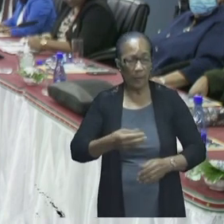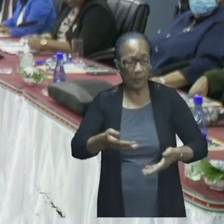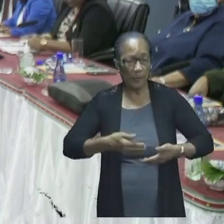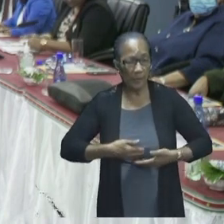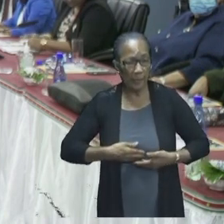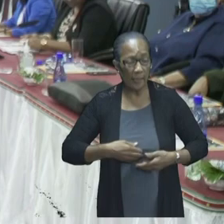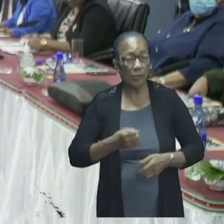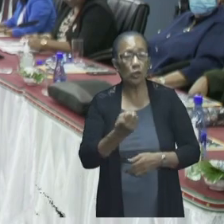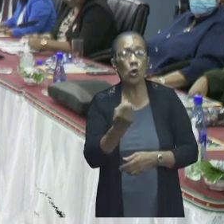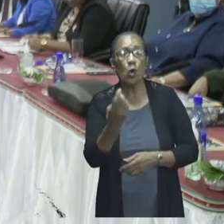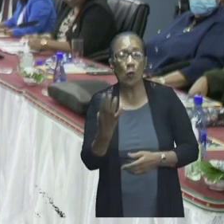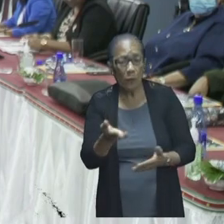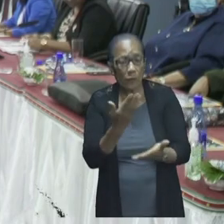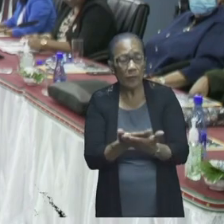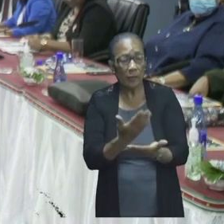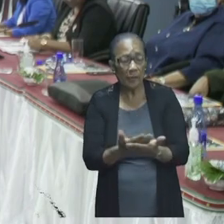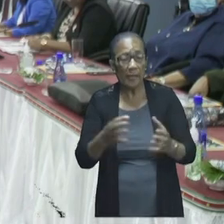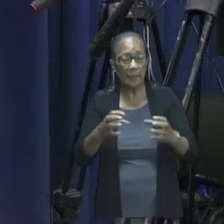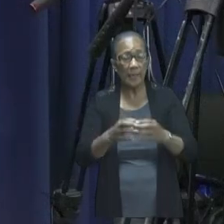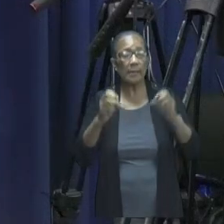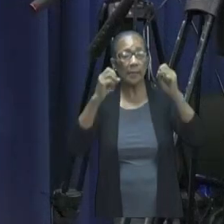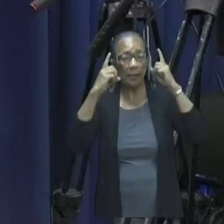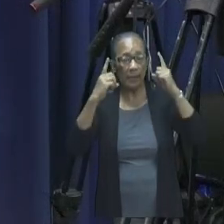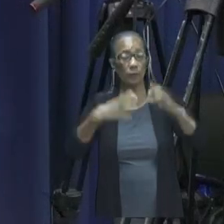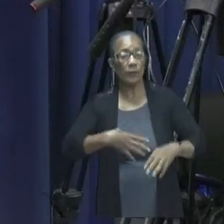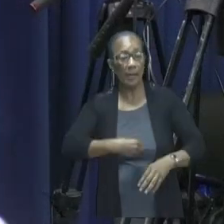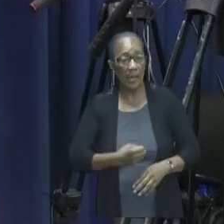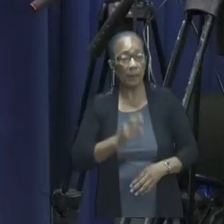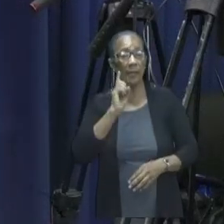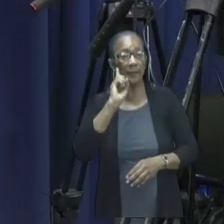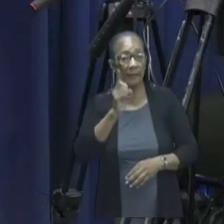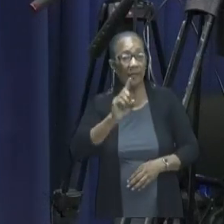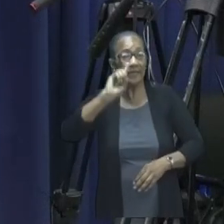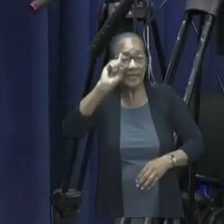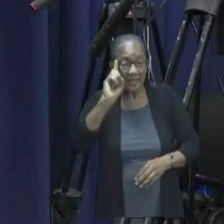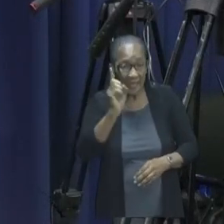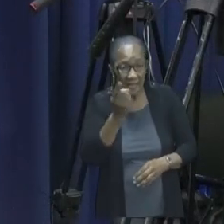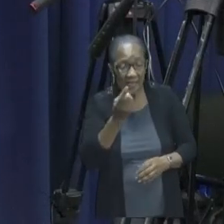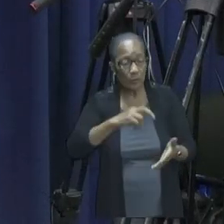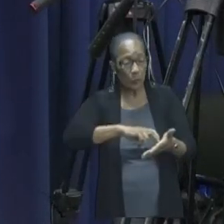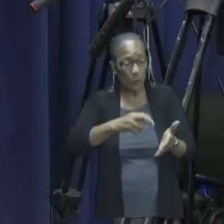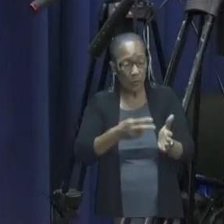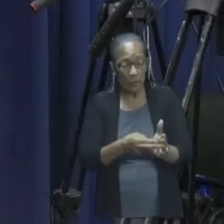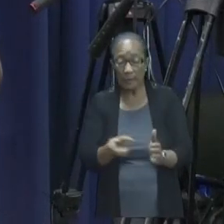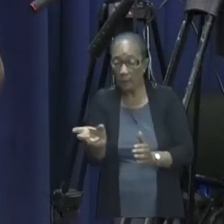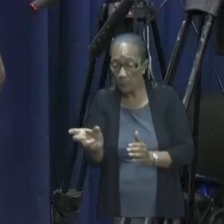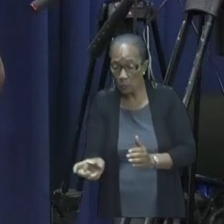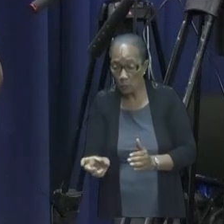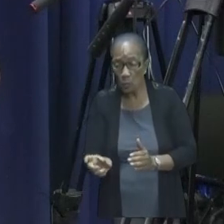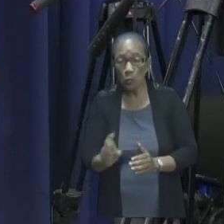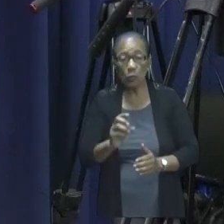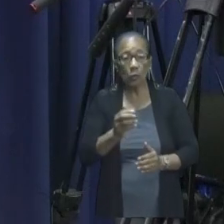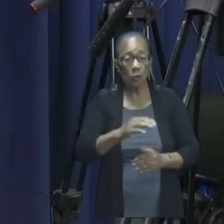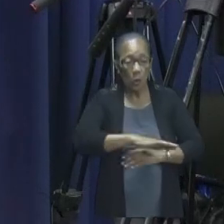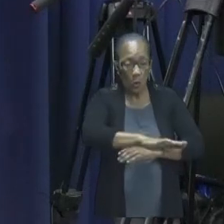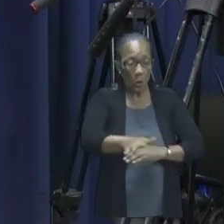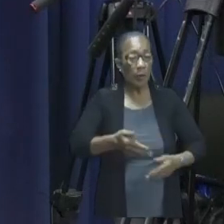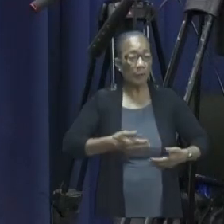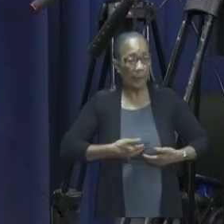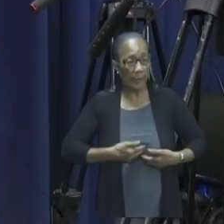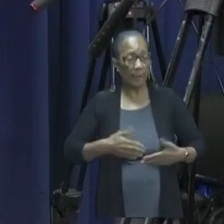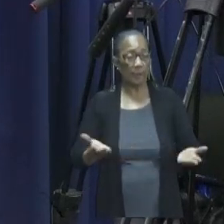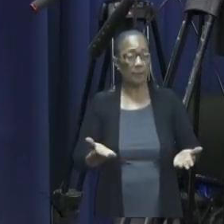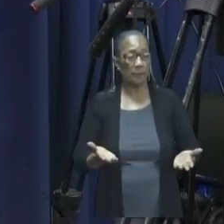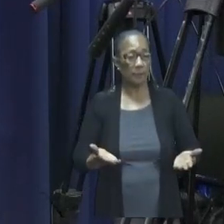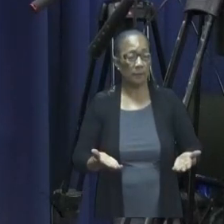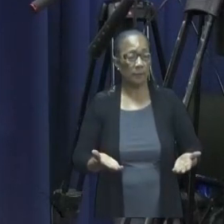garantie je hier de samenleving dat politici zich niet eerst zichzelf gaan zegenen voordat ze eindelijk aan de grond stukje grond kunnen